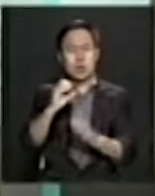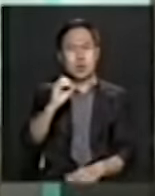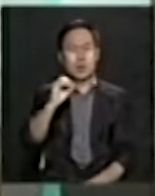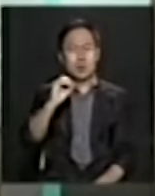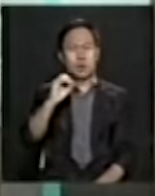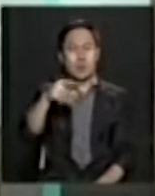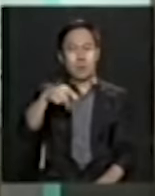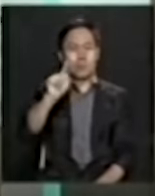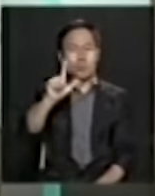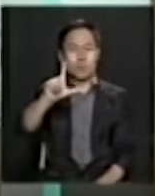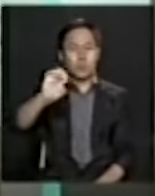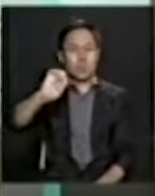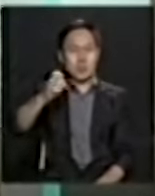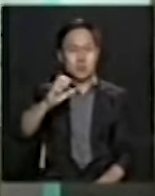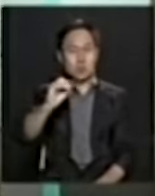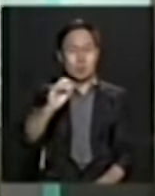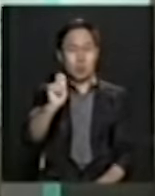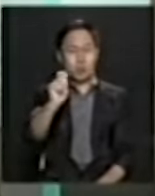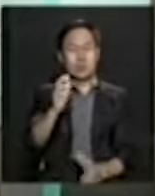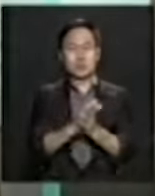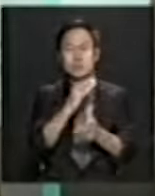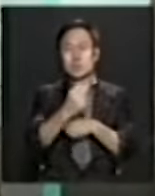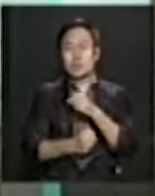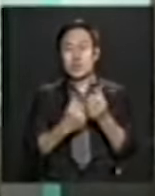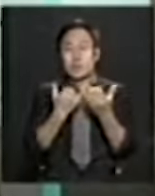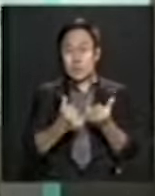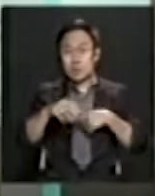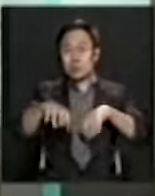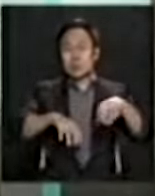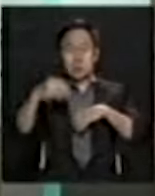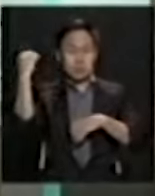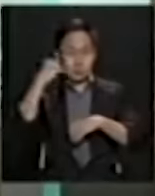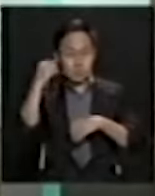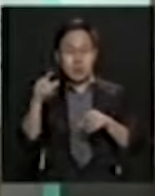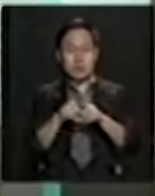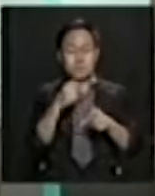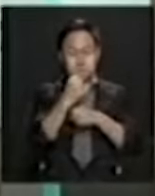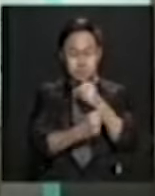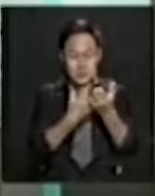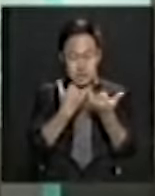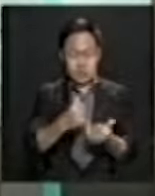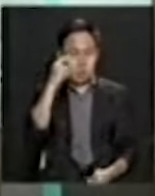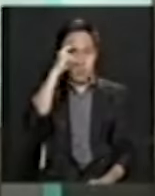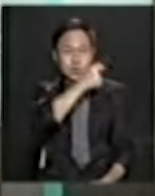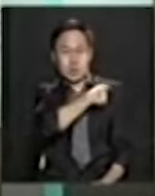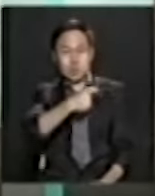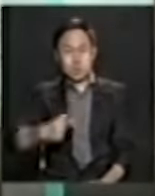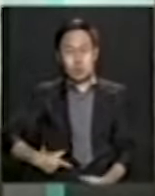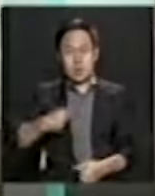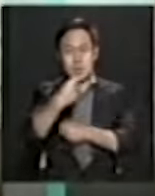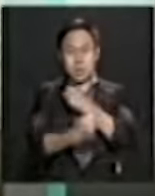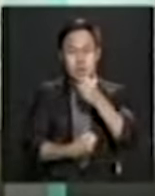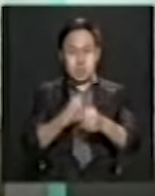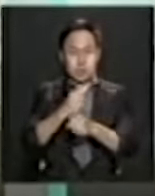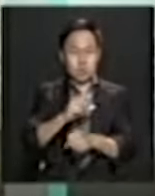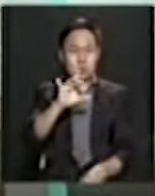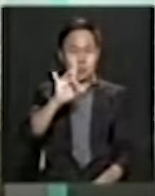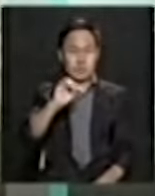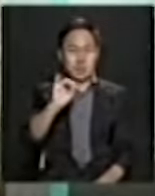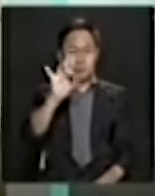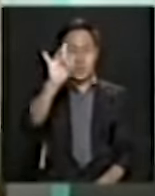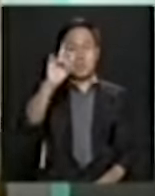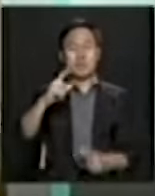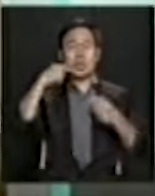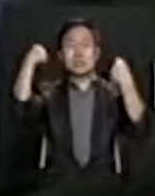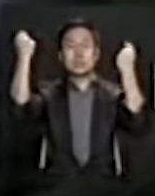ในปีนี้เราก็จัดอีกครั้งหนึ่งนะครับแล้วก็เป็นปีที่พระบาทสมเด็จพระเจ้าอยู่หัวครบ 88 พรรษานะครับเป็นการเฉลิมฉ